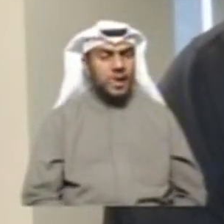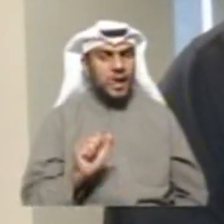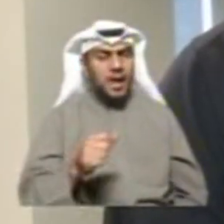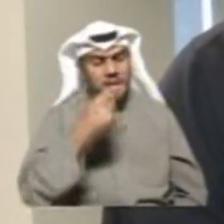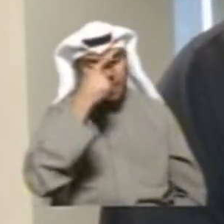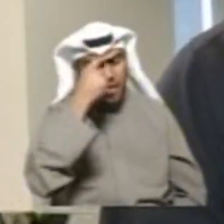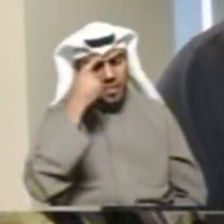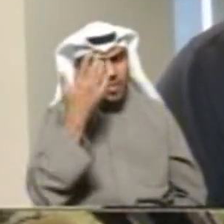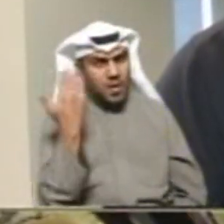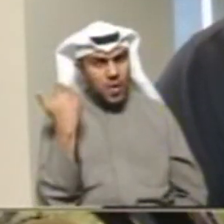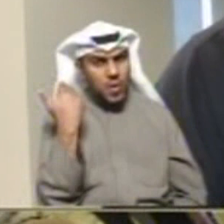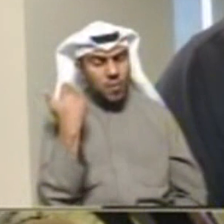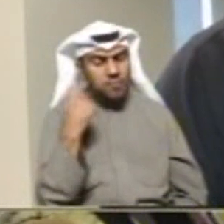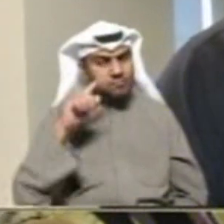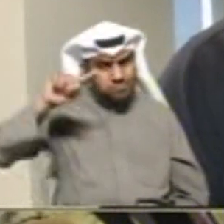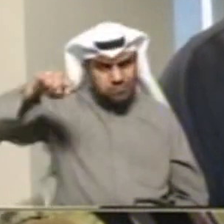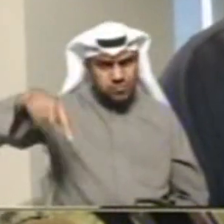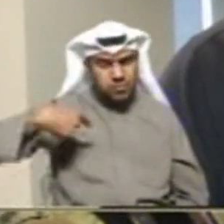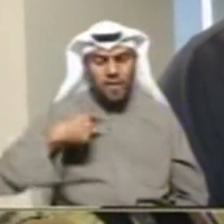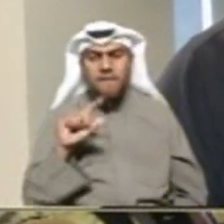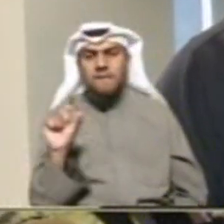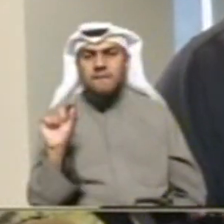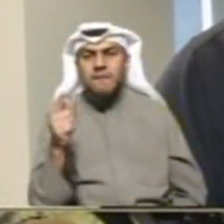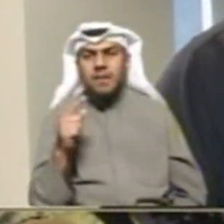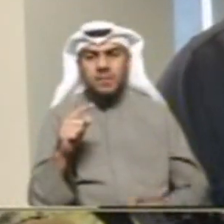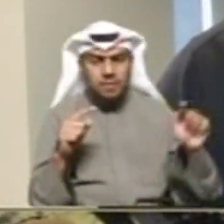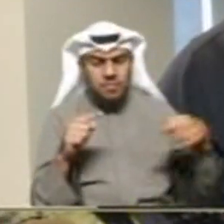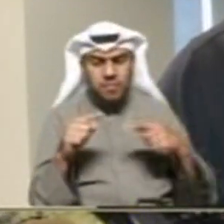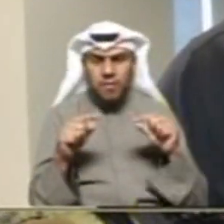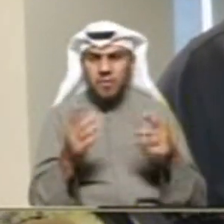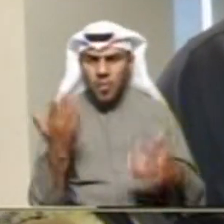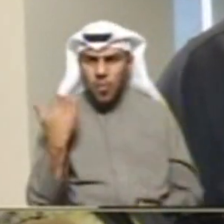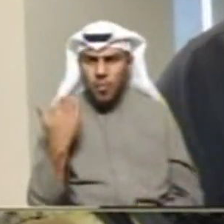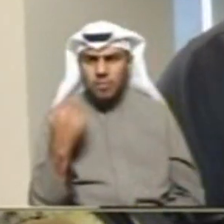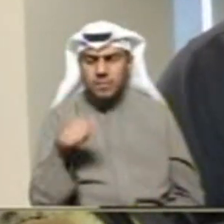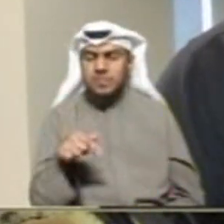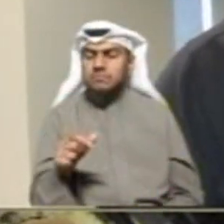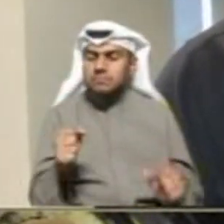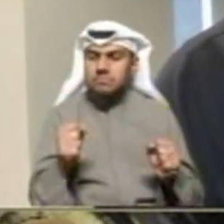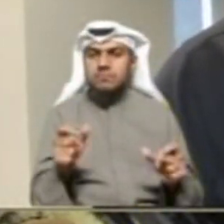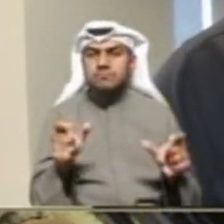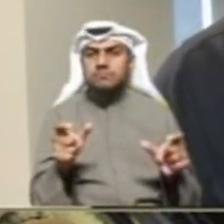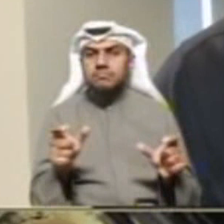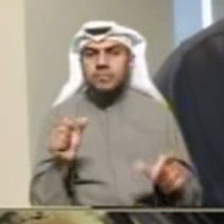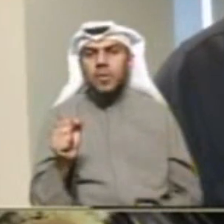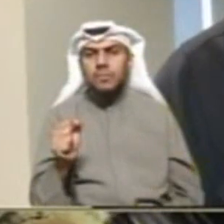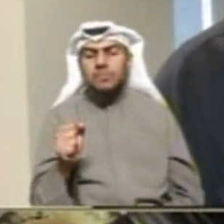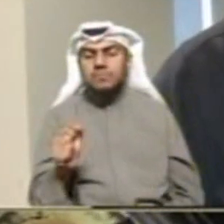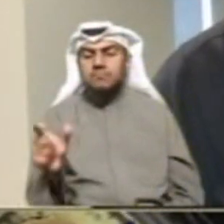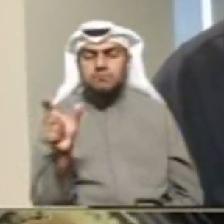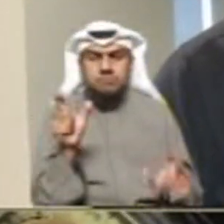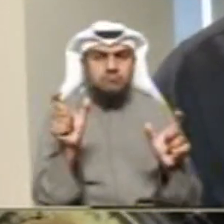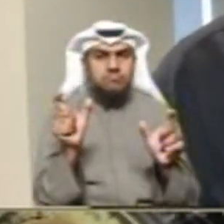وتحمل تمت على النظام، من خلال تأكدنا من أن النظام من ناحية الأمنية الأمن السيبراني ومن